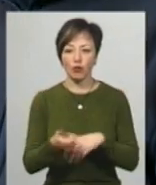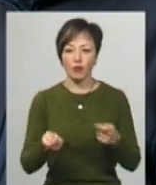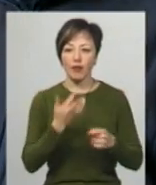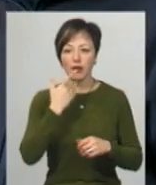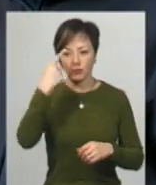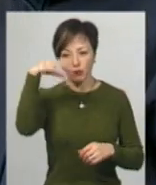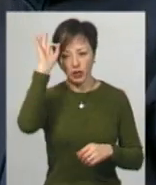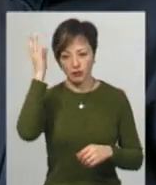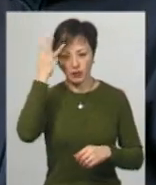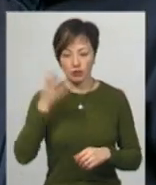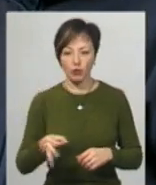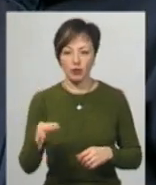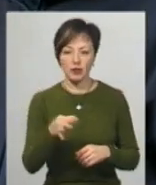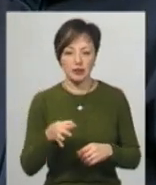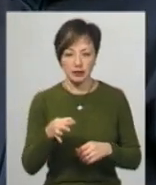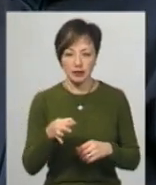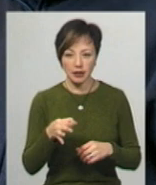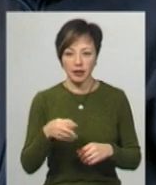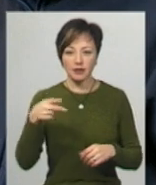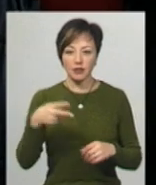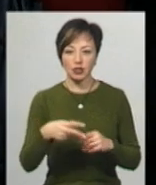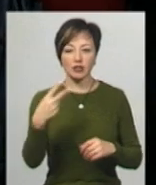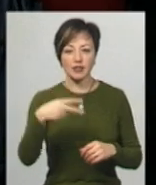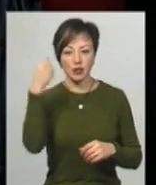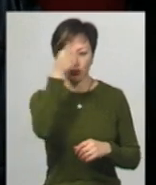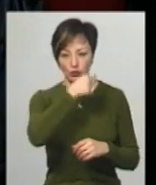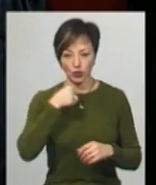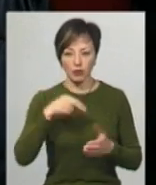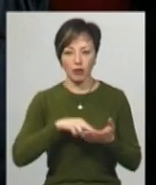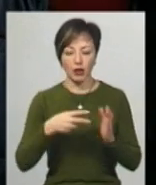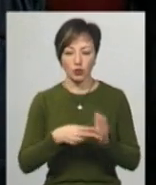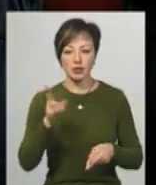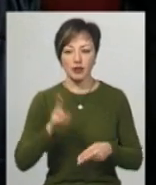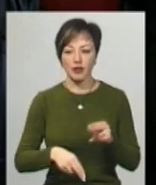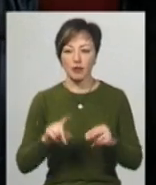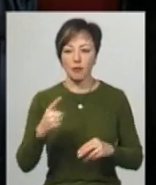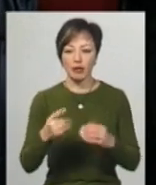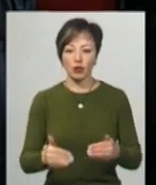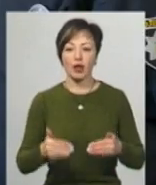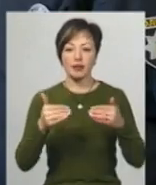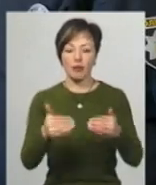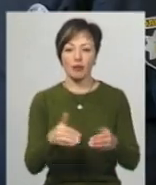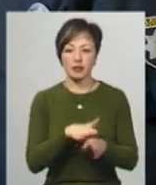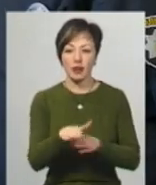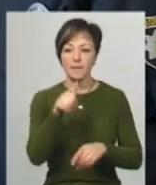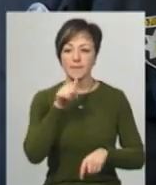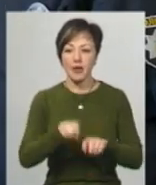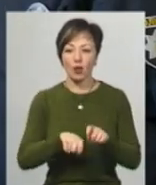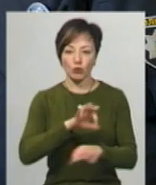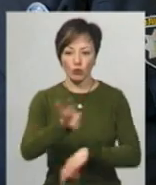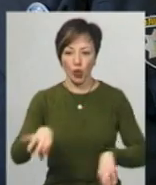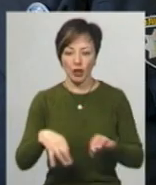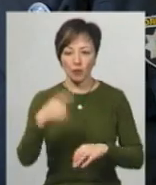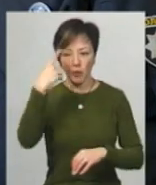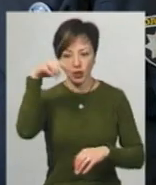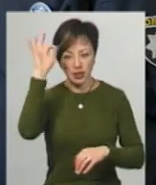Нацполіції в Хмельницькій області Валентина Білянського, у 2020 році планується завершення першого етапу реалізації пілотного проєкту